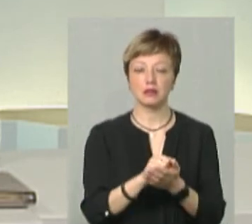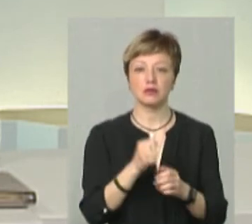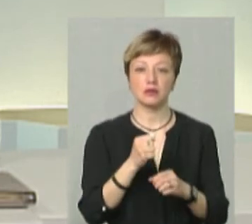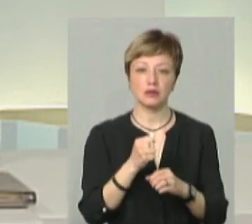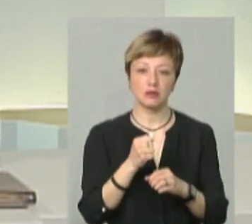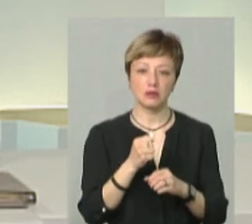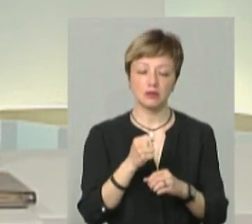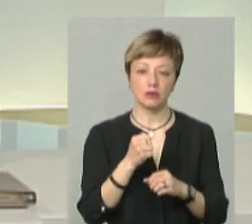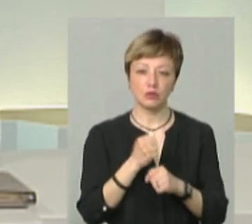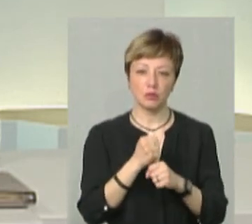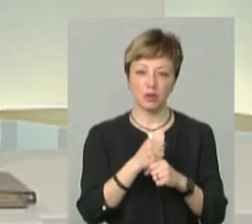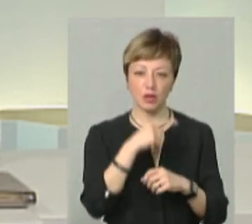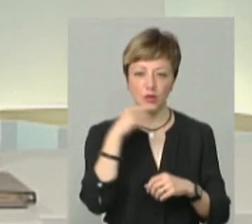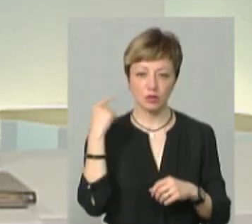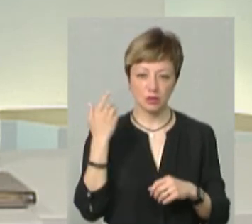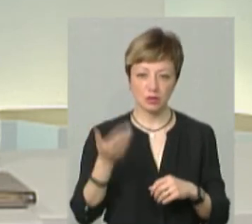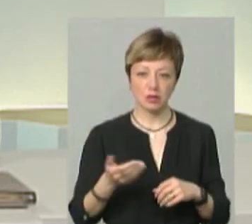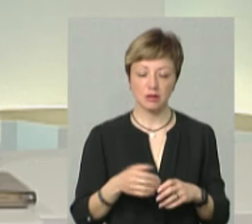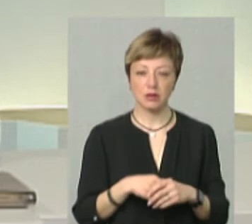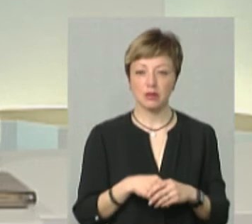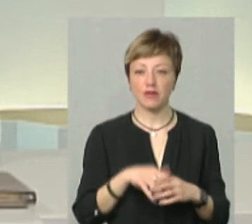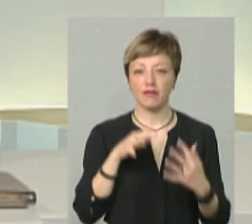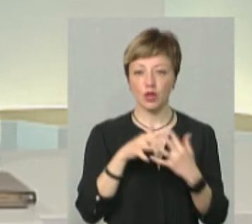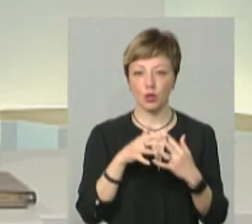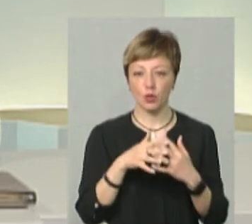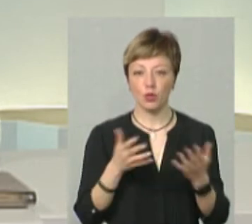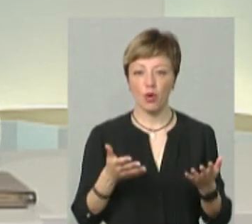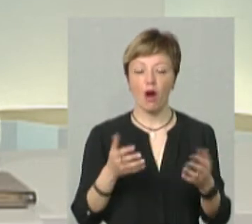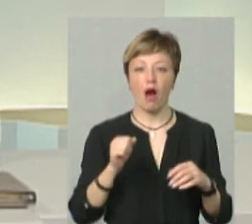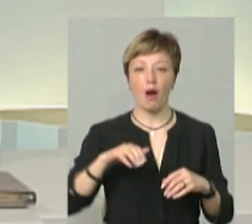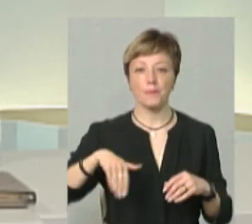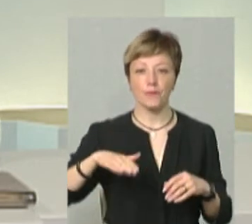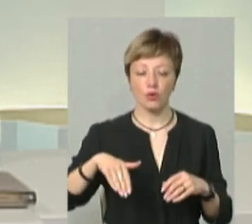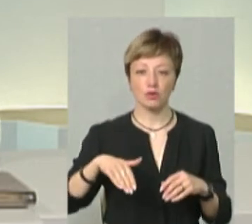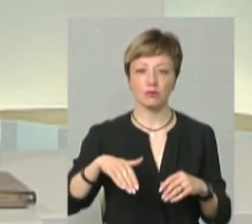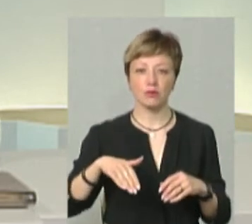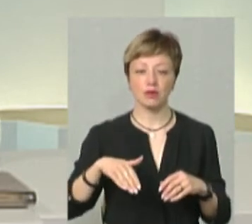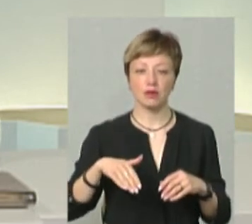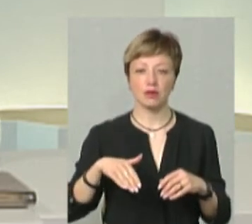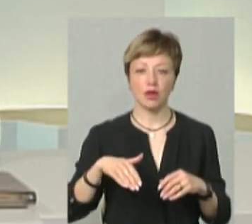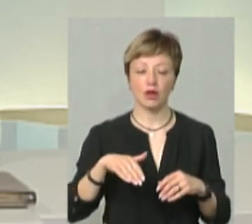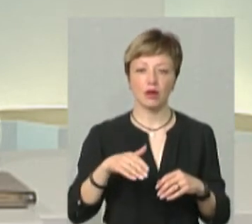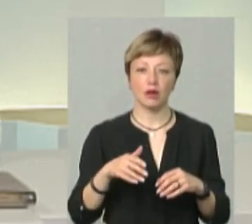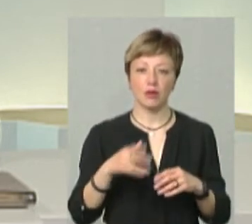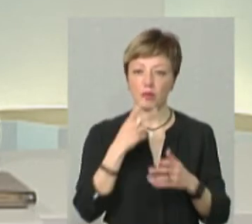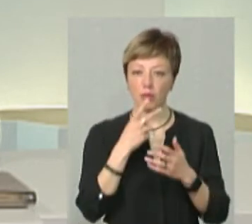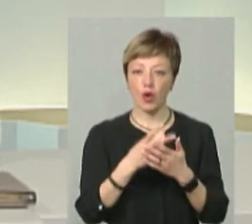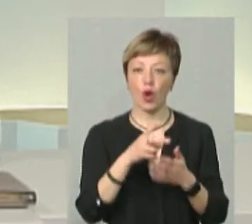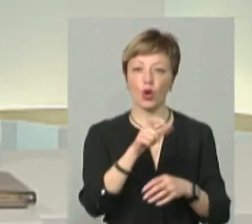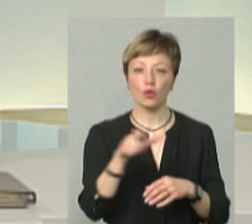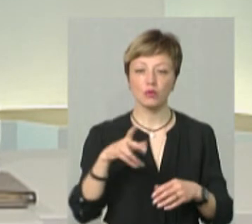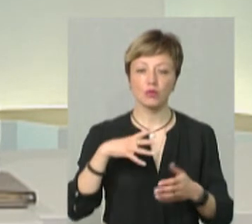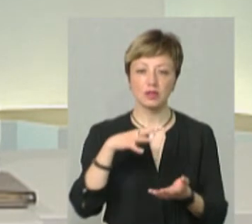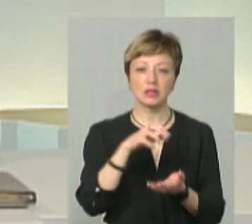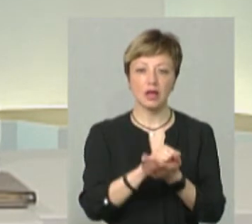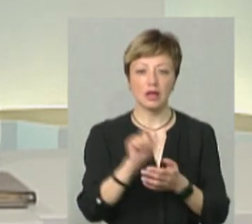нам Російська Федерація війною. А потім підтягнулися вже ті люди, які і були зайняті